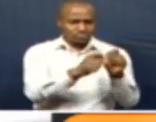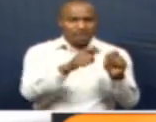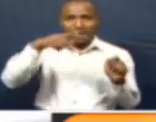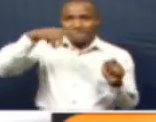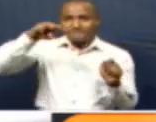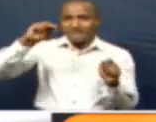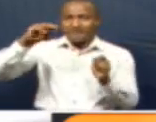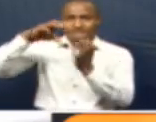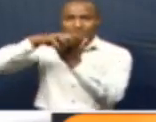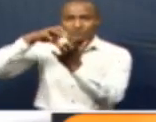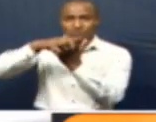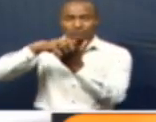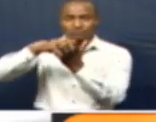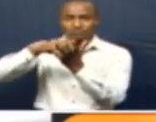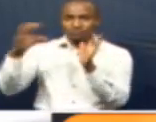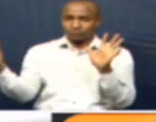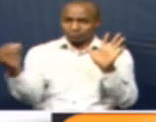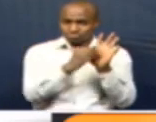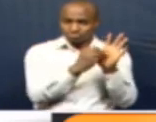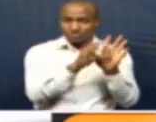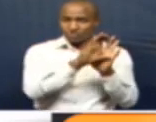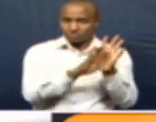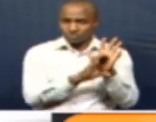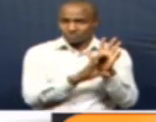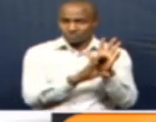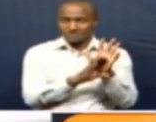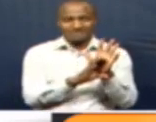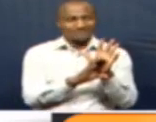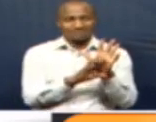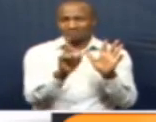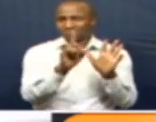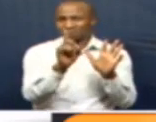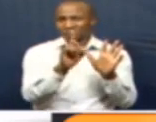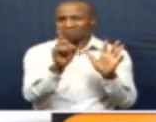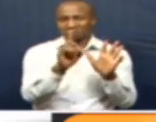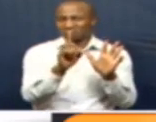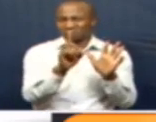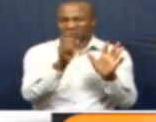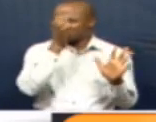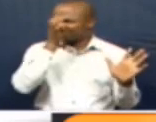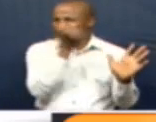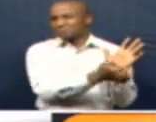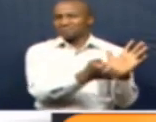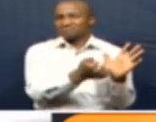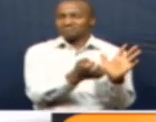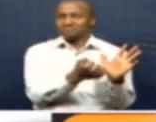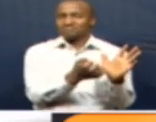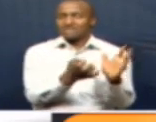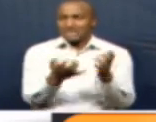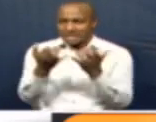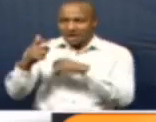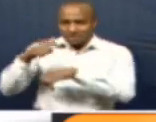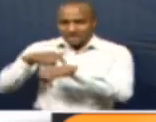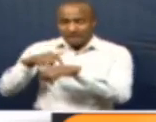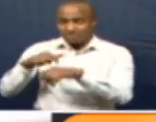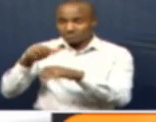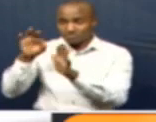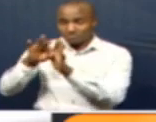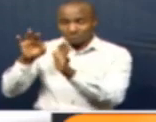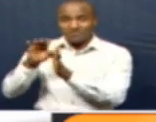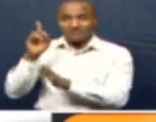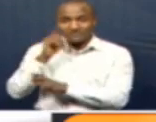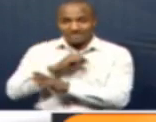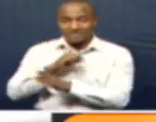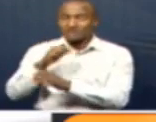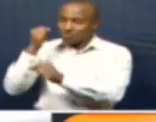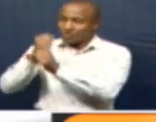mkuu mwenye mamlaka na rais asiye na mamlaka. Ruto amesema kuwa ni wakati wa waliochaguliwa kuwatimizia wananchi ahadi walizotoa